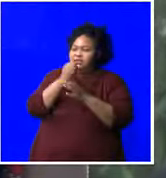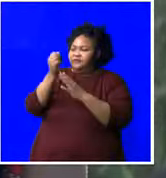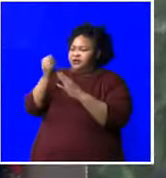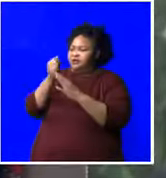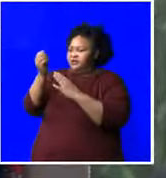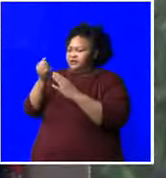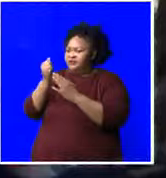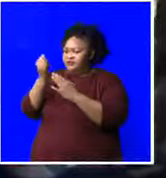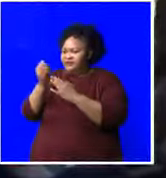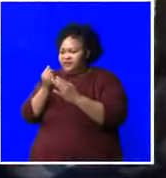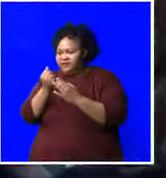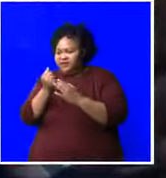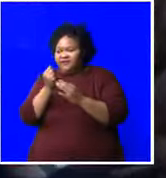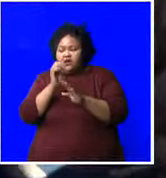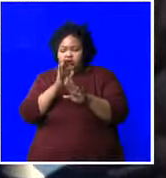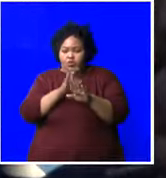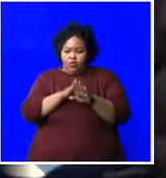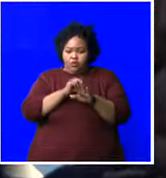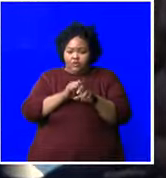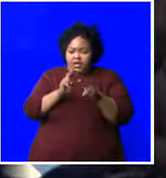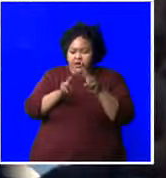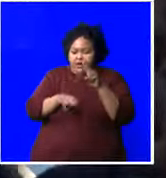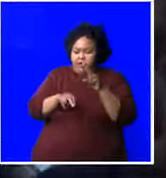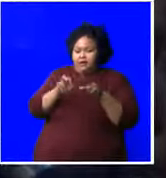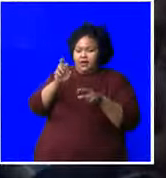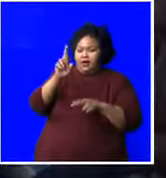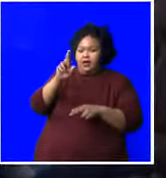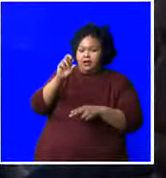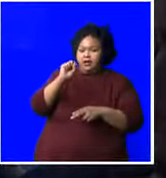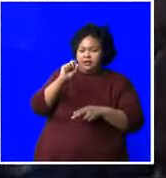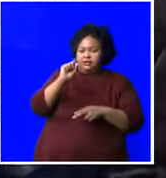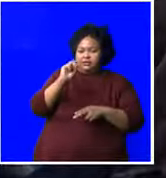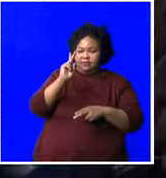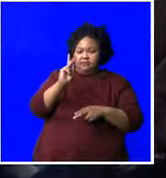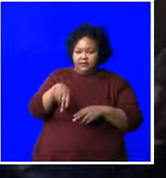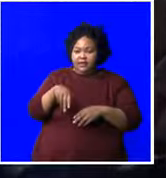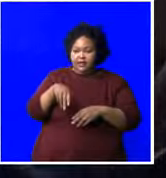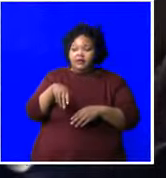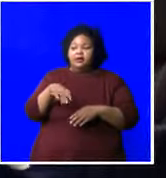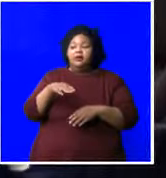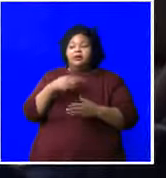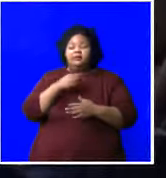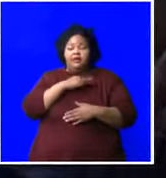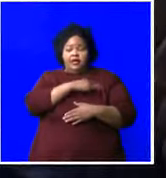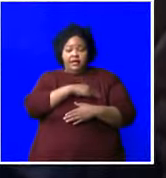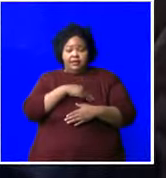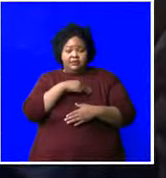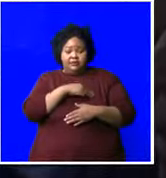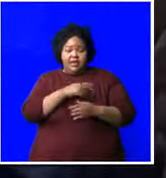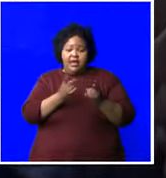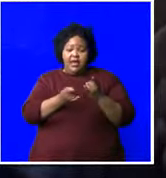kwa RSTP umlangeni kakasite lokuthi ingabe how can we maximize